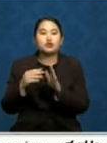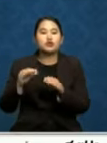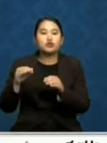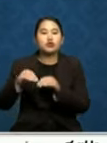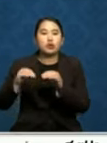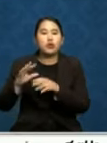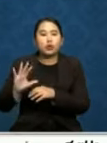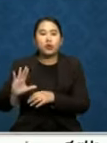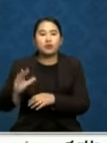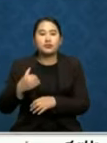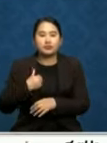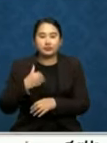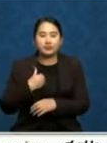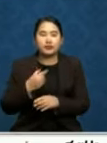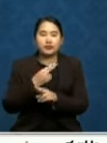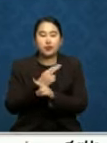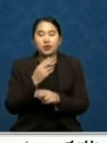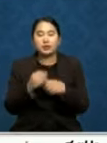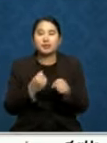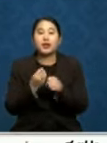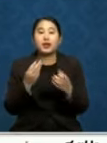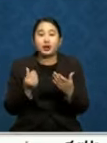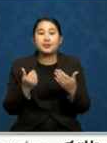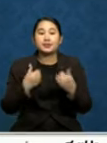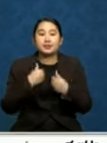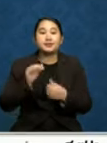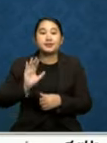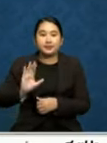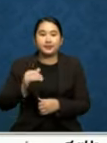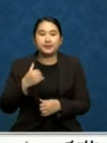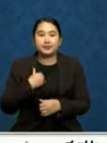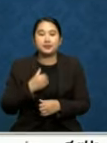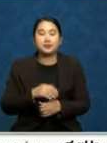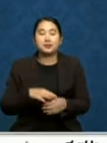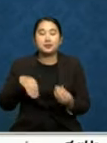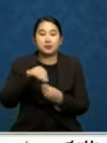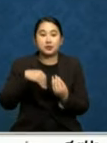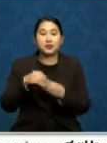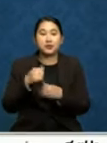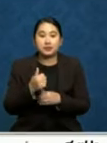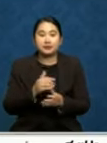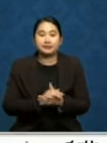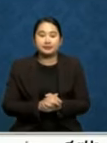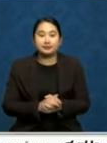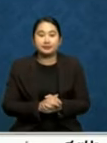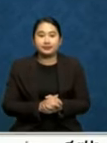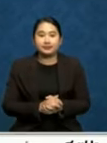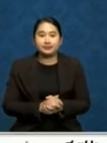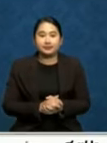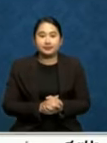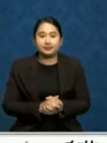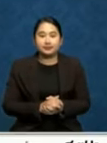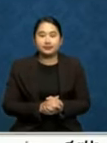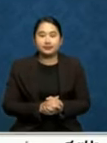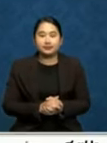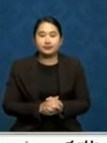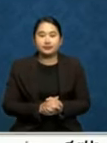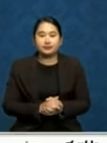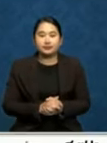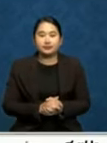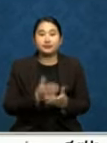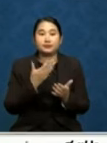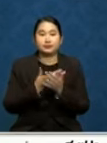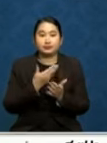นึงเงินเดือนเฉลี่ย60เดือนสุดท้ายคูณจำนวนปีแล้วหาร50นะครับแล้วมันอยู่ได้หรือเปล่านะครับแน่นอน